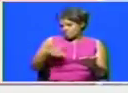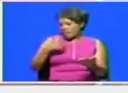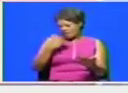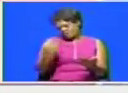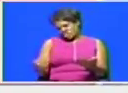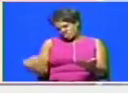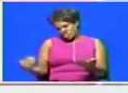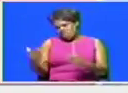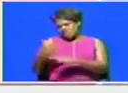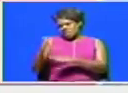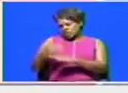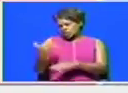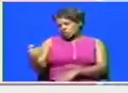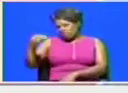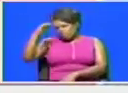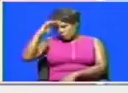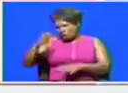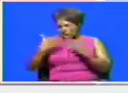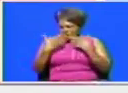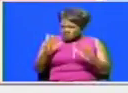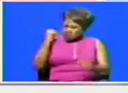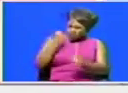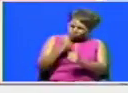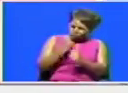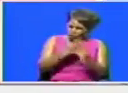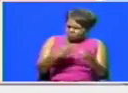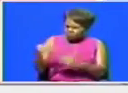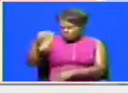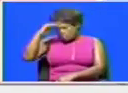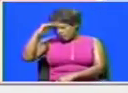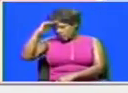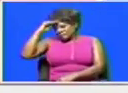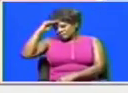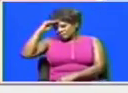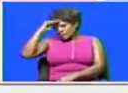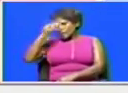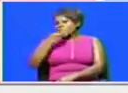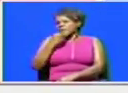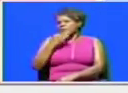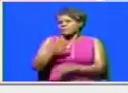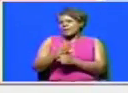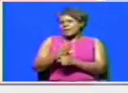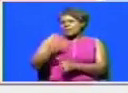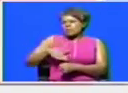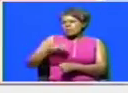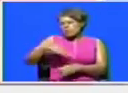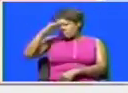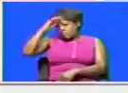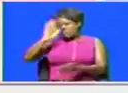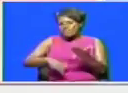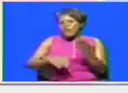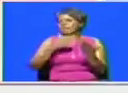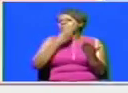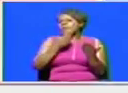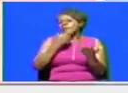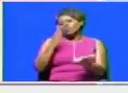watoto, unawatuma watoto hiyo pombe, ama wewe ukishamaliza kazi zako umeenda kwa bar umekaa unakunywa pombe. Siku hizi wanaume wengi wanasema wanawake siku hizi wanakunywa pombe kushinda baba zao, na